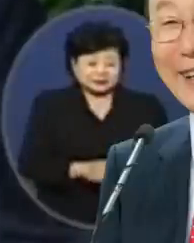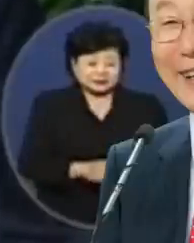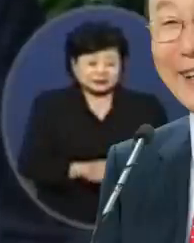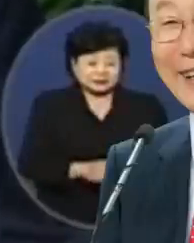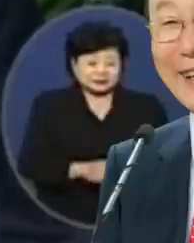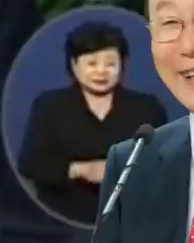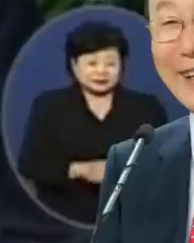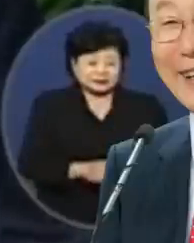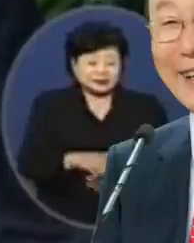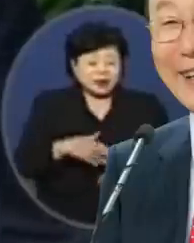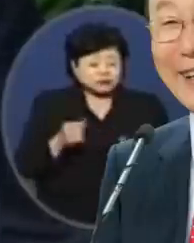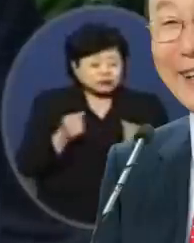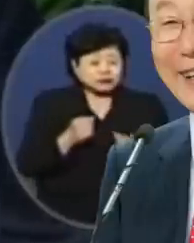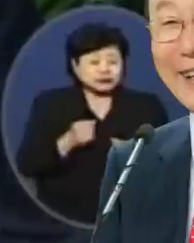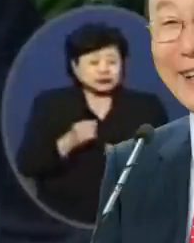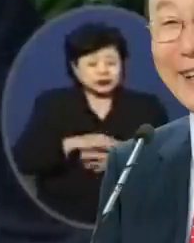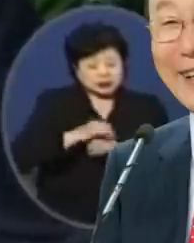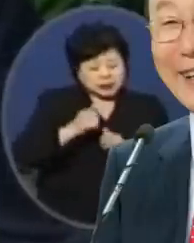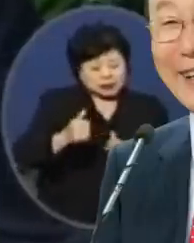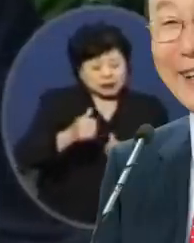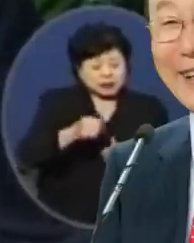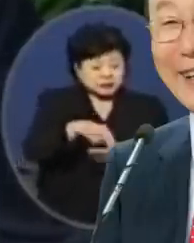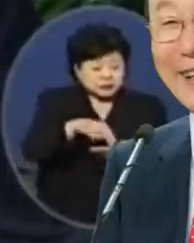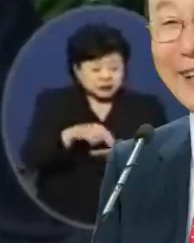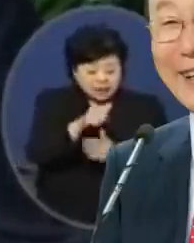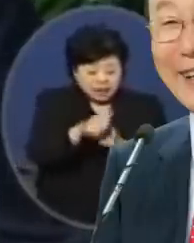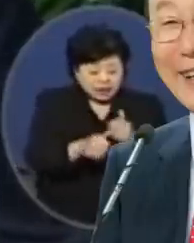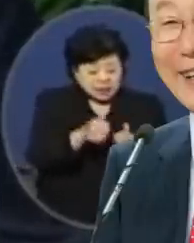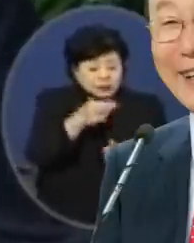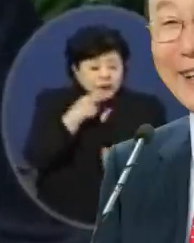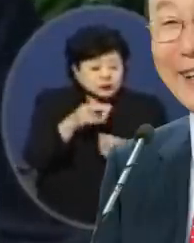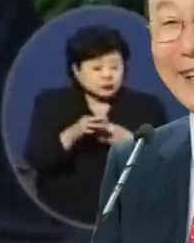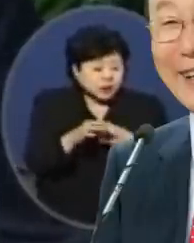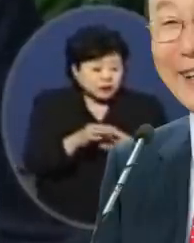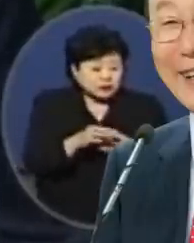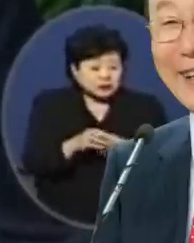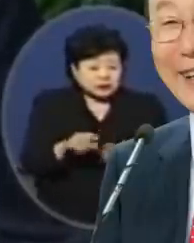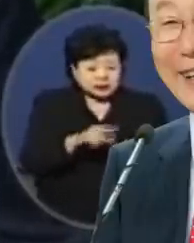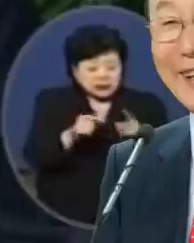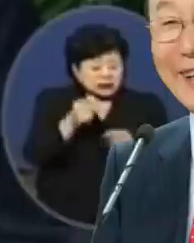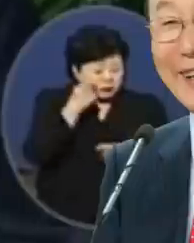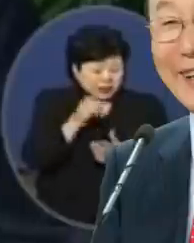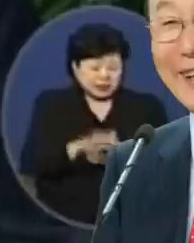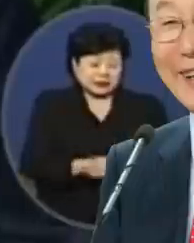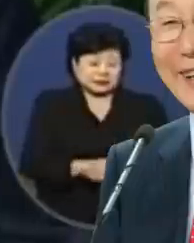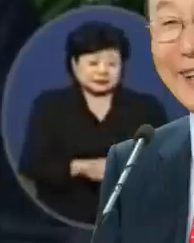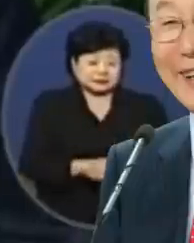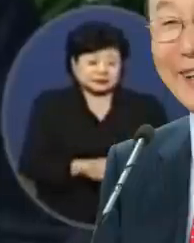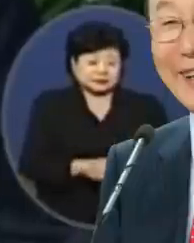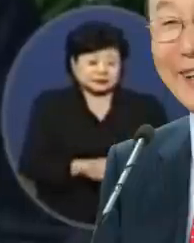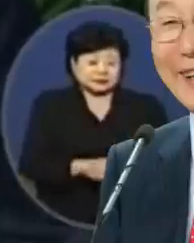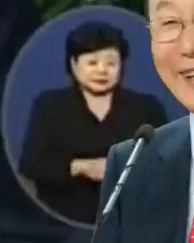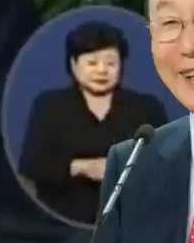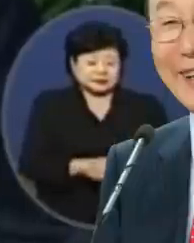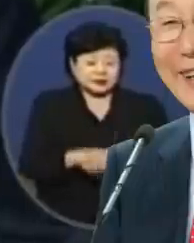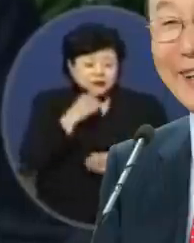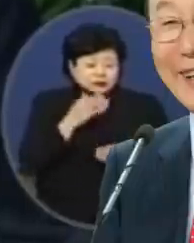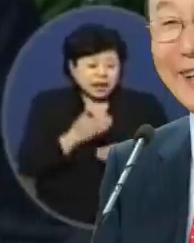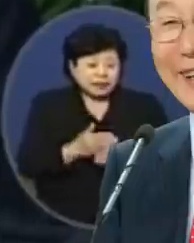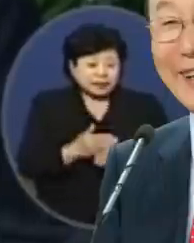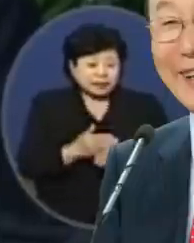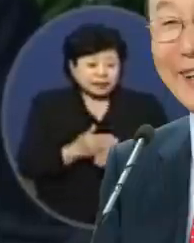우리 남북 대결을 하고 있는 이 형편에도 하나님 없이는 우리가 살아갈 수가 없습니다. 북한이